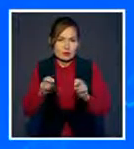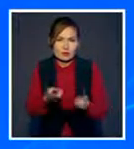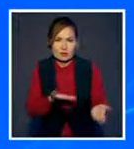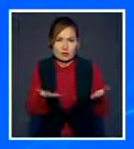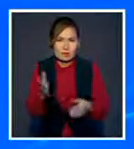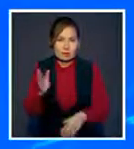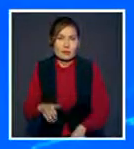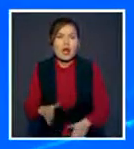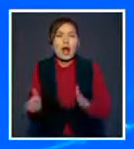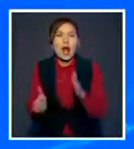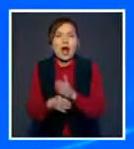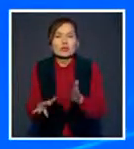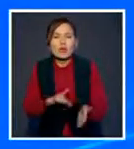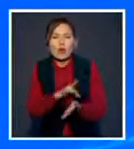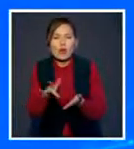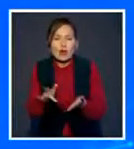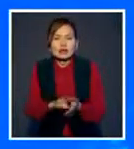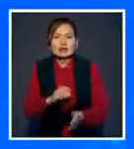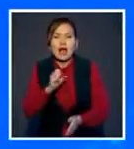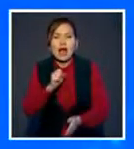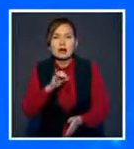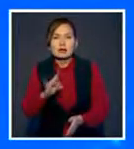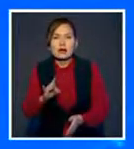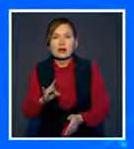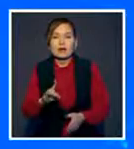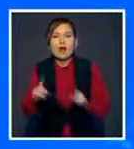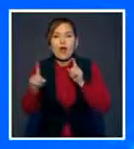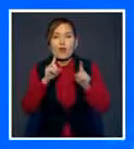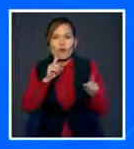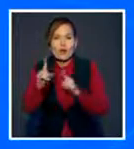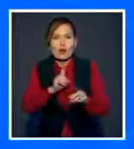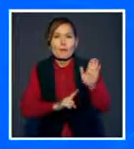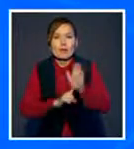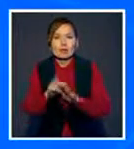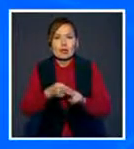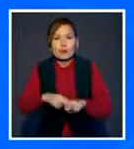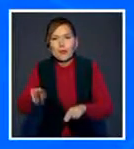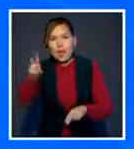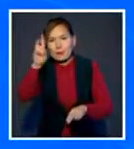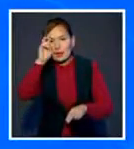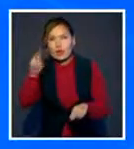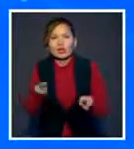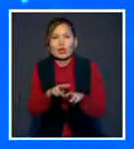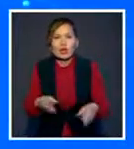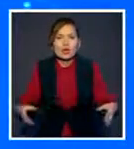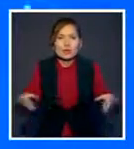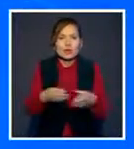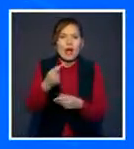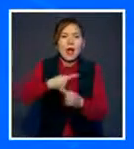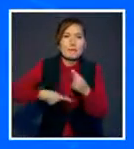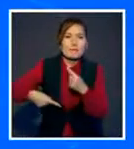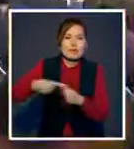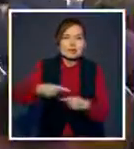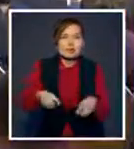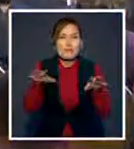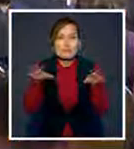Атырауда АСАР бірінші республикалық үш жақты ынтымақтастық форумы басталды. Шараның мақсаты мемлекет, үкіметтік емес ұйымдар және бизнес